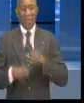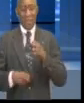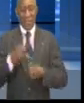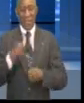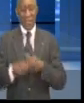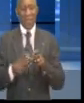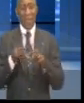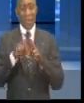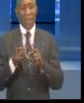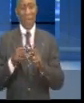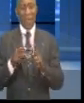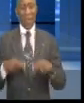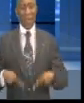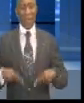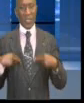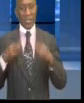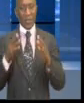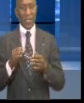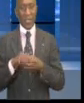Rachel Ngoy, Félix Kalombo.